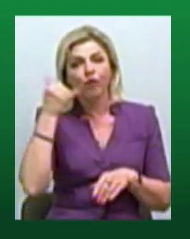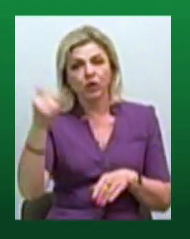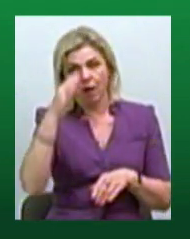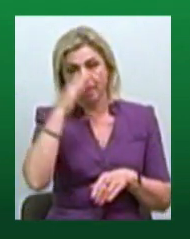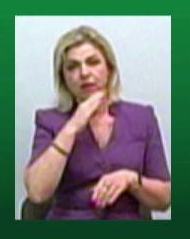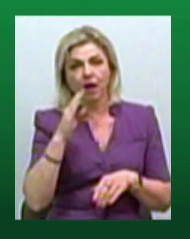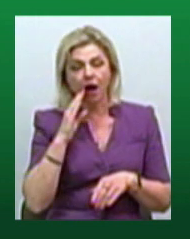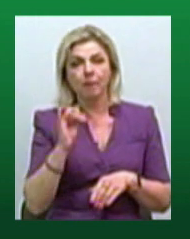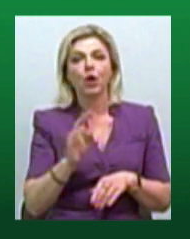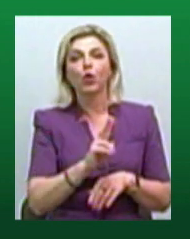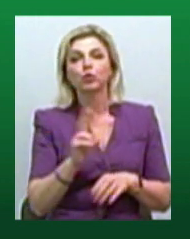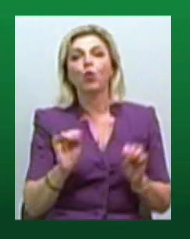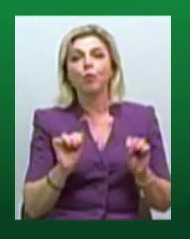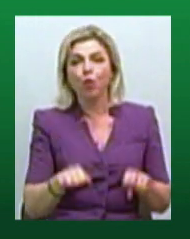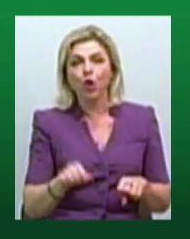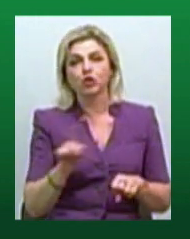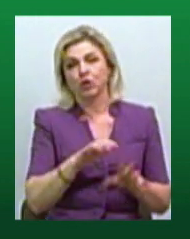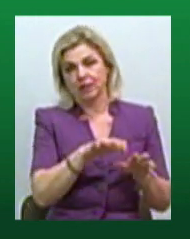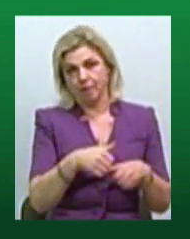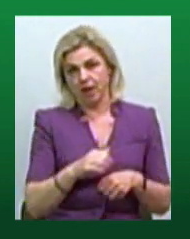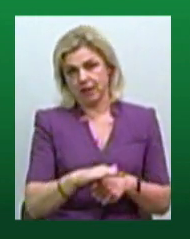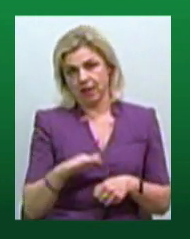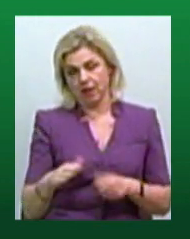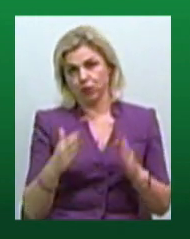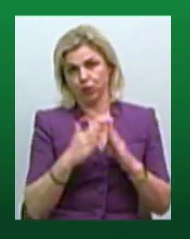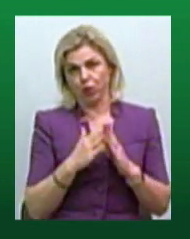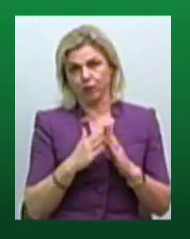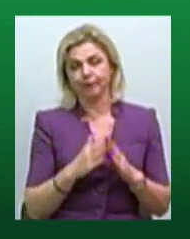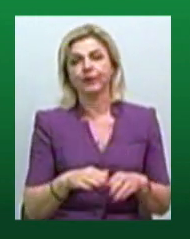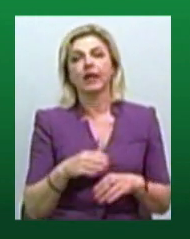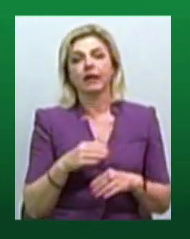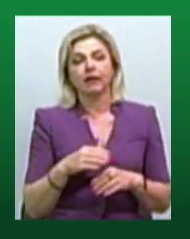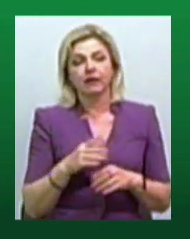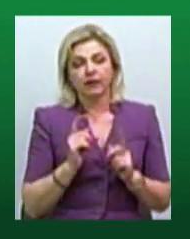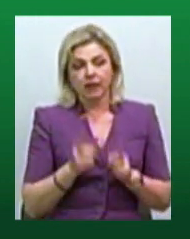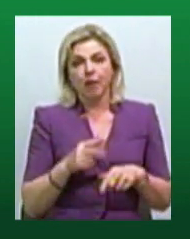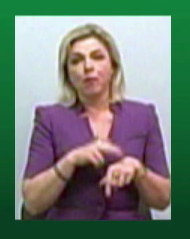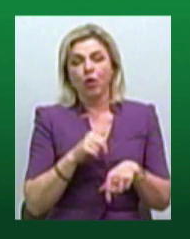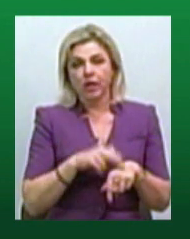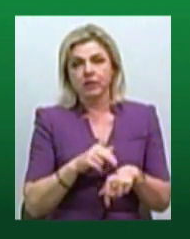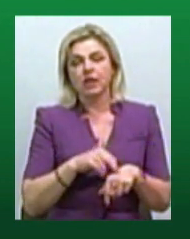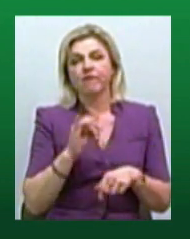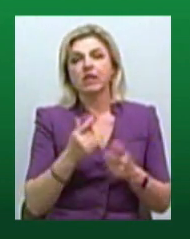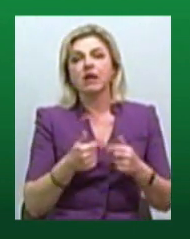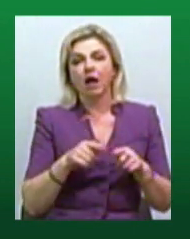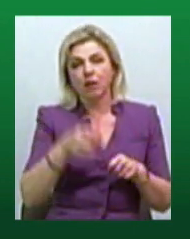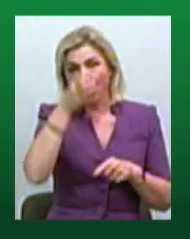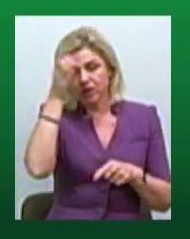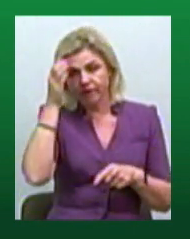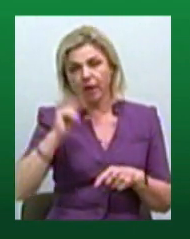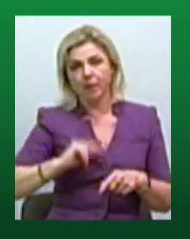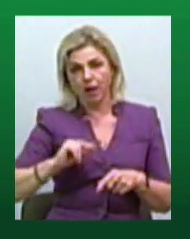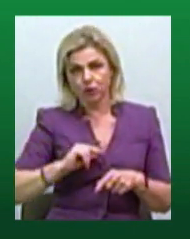батькам і той, хто міг, щоб забирали дітей додому. Дійсно, поліція в закладах освіти працювала досить